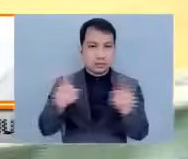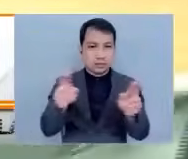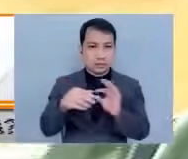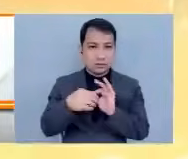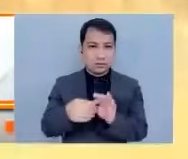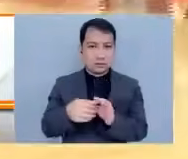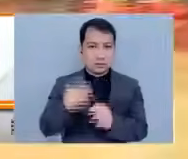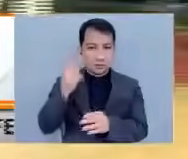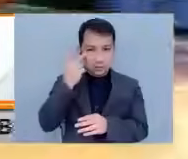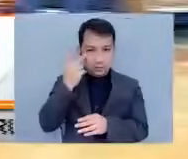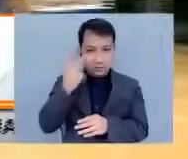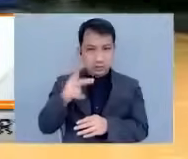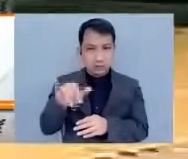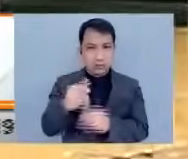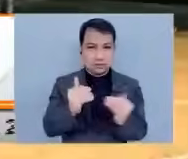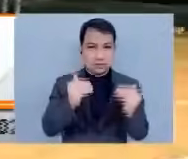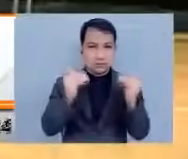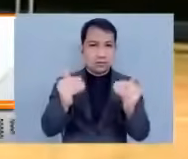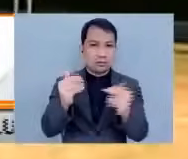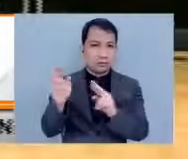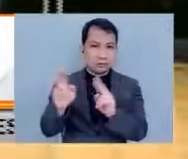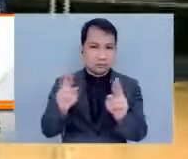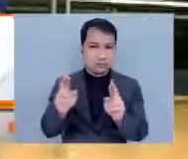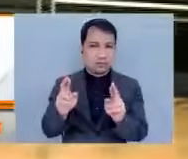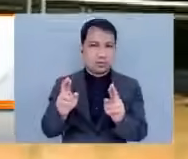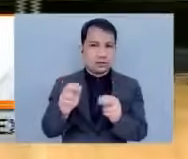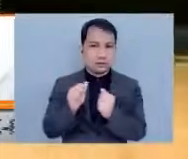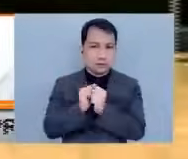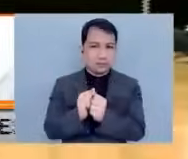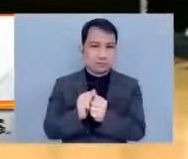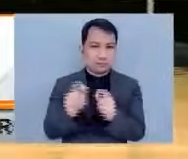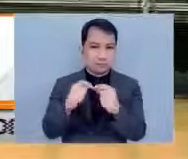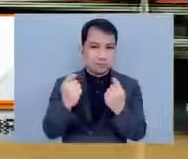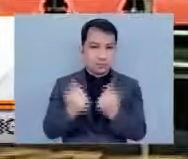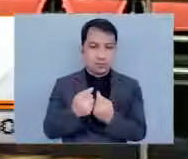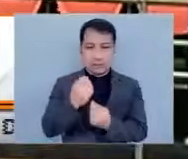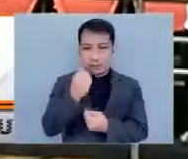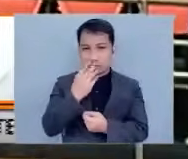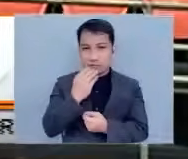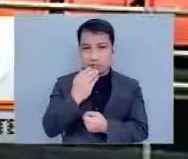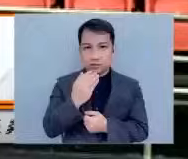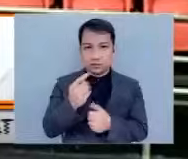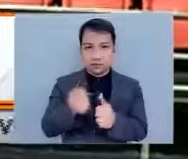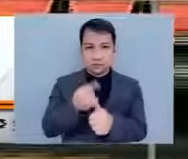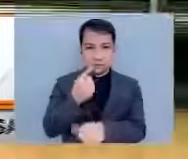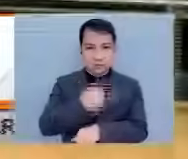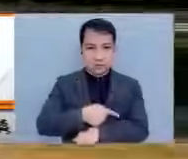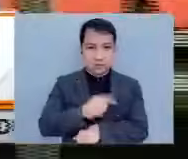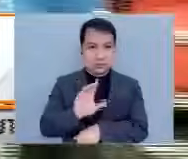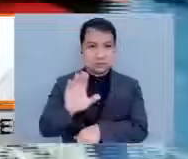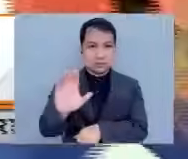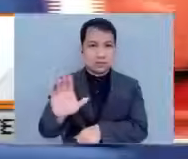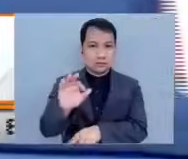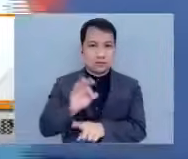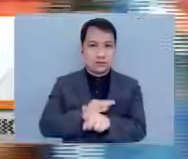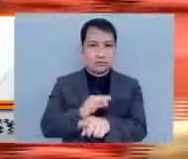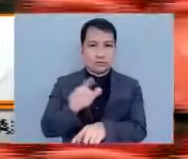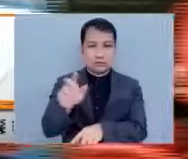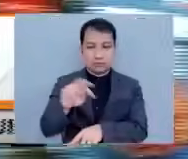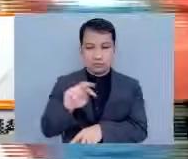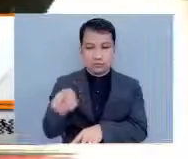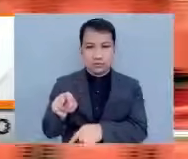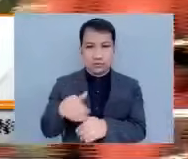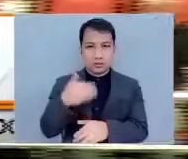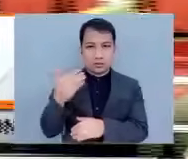na mag-step up sa role. Makakatapat ng Gilas ang Hong Kong sa unang laban sa qualifying window sa Feb 22. Sunod naman ang